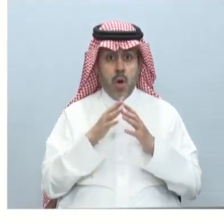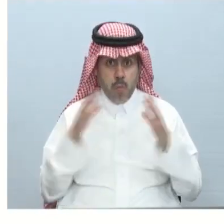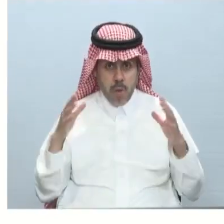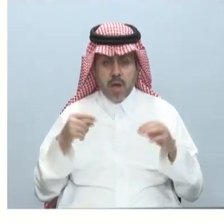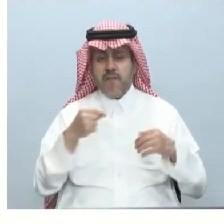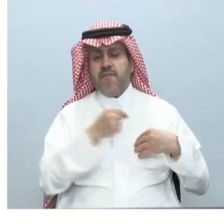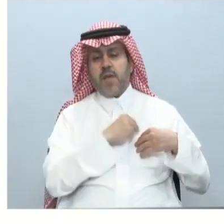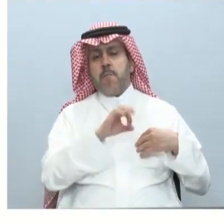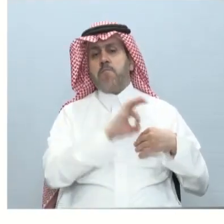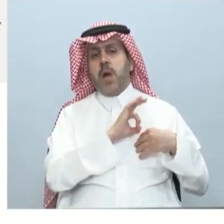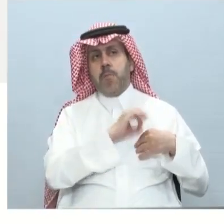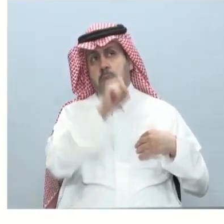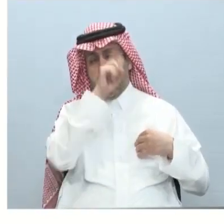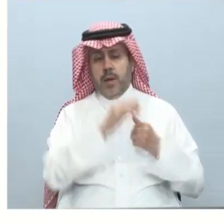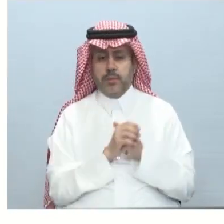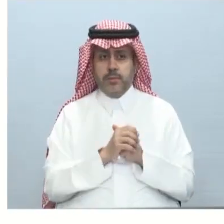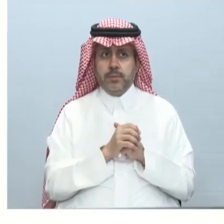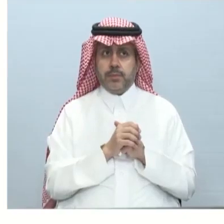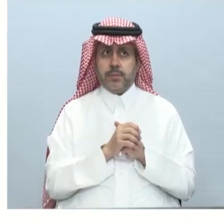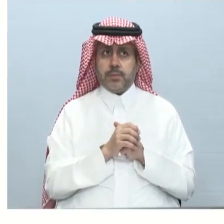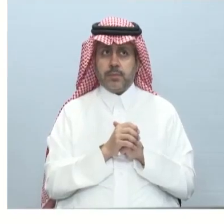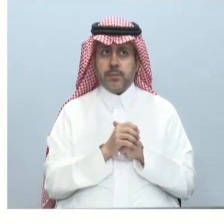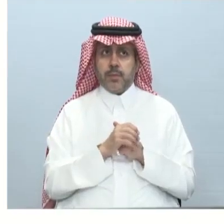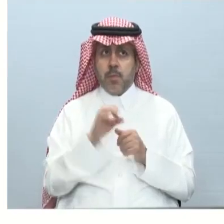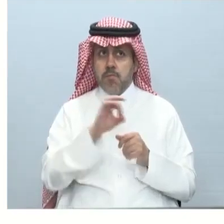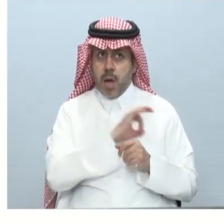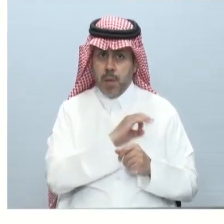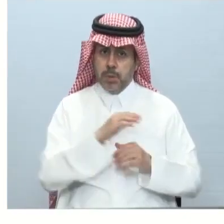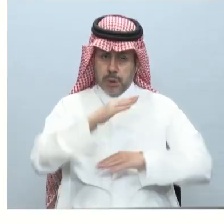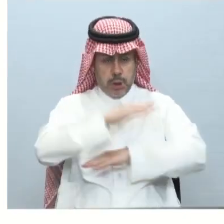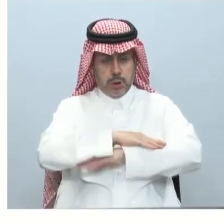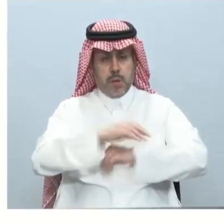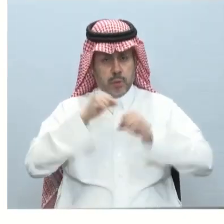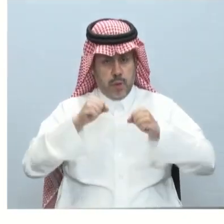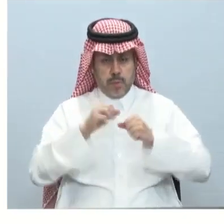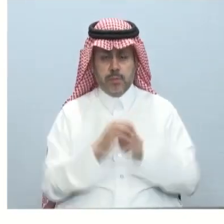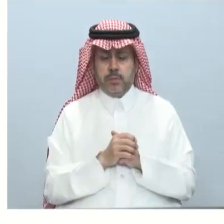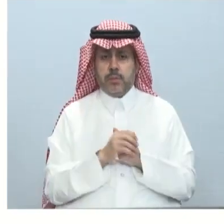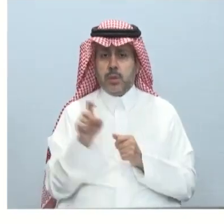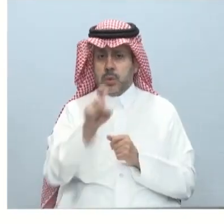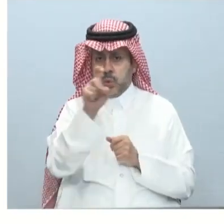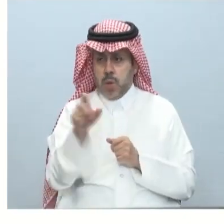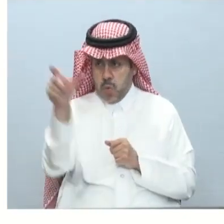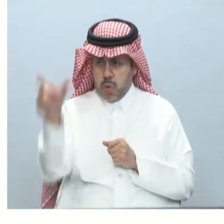الله تعالى عامرا بمحبه الله تعالى محبه اجلال وتعظيم يسال واحد منا ويقول لماذا